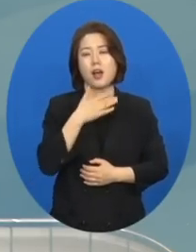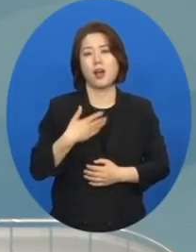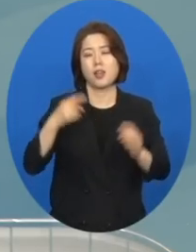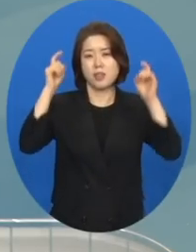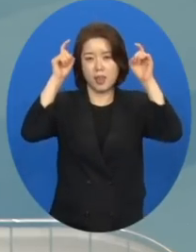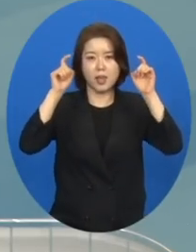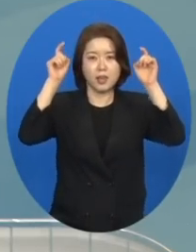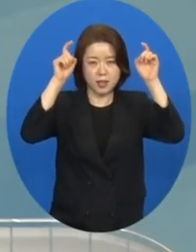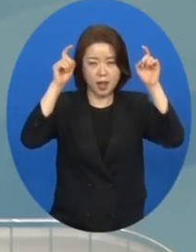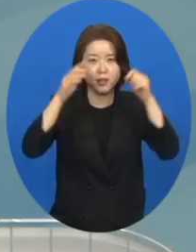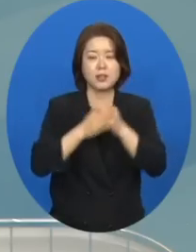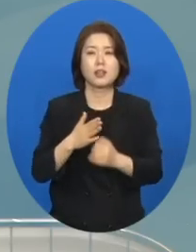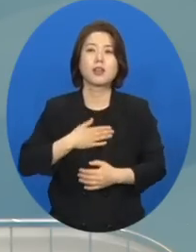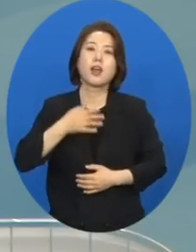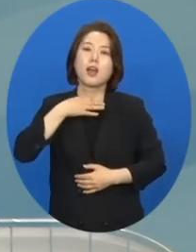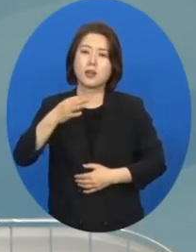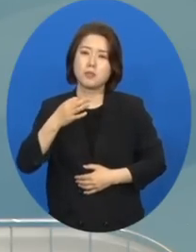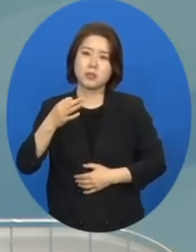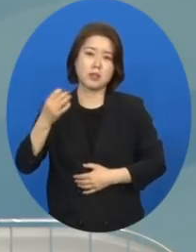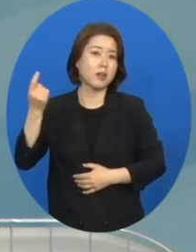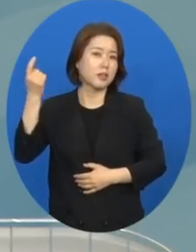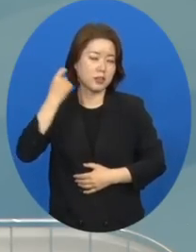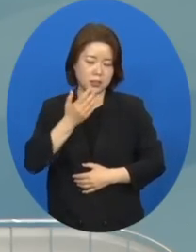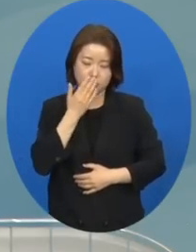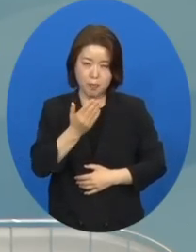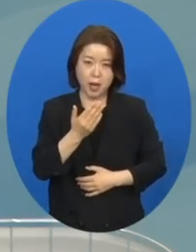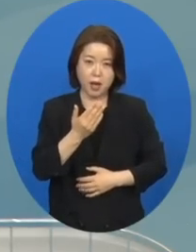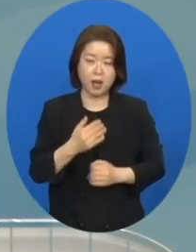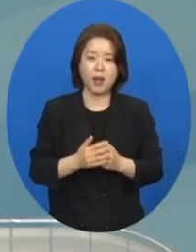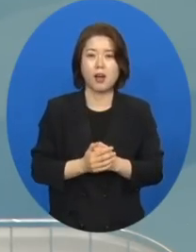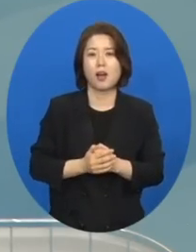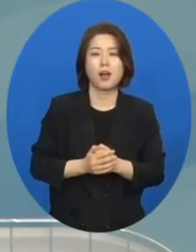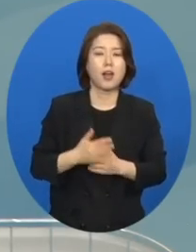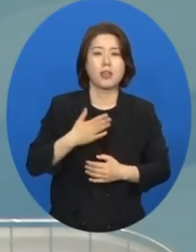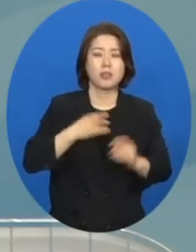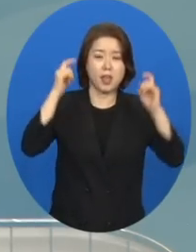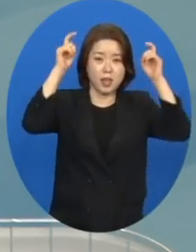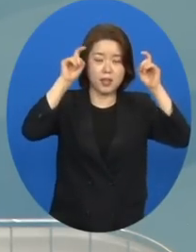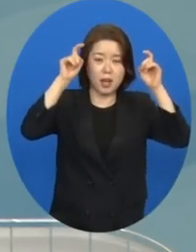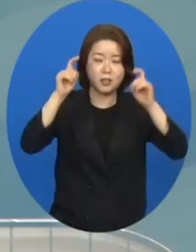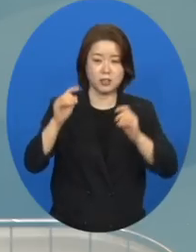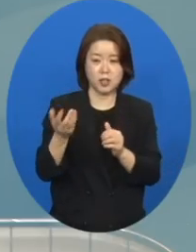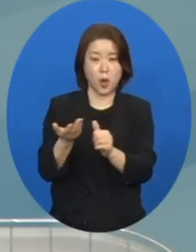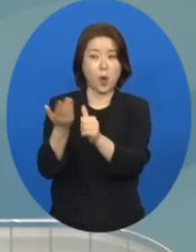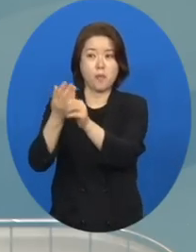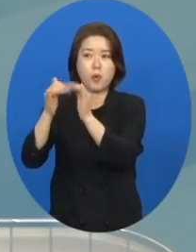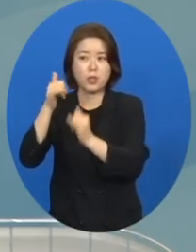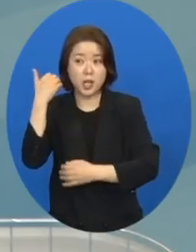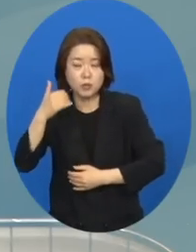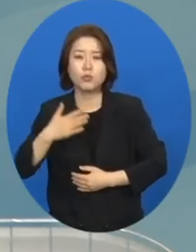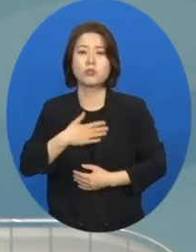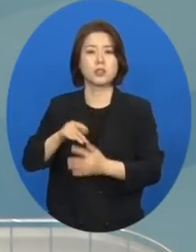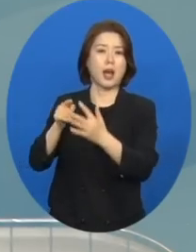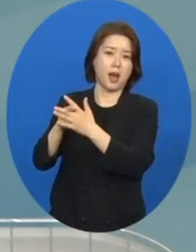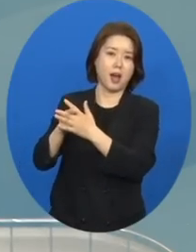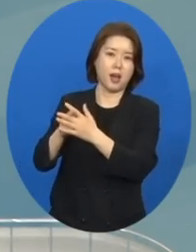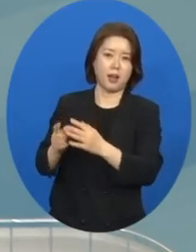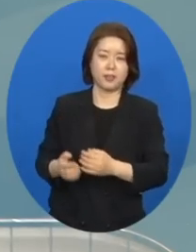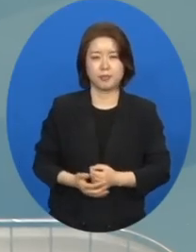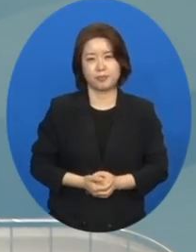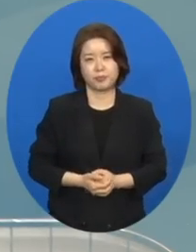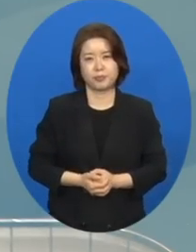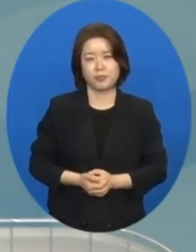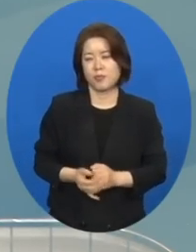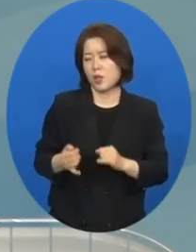내 음성을 듣는다 뇌 않은 먹자 를 안다 라고 하는 것이 정말 기가 막히거나 물론 꼭